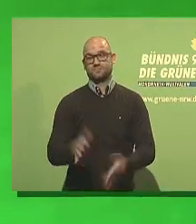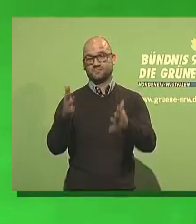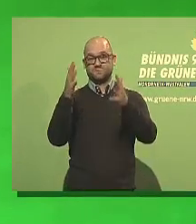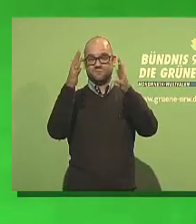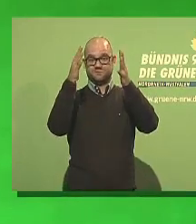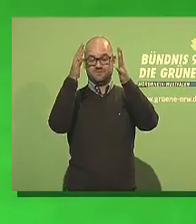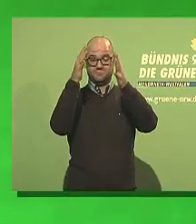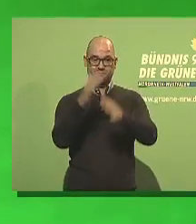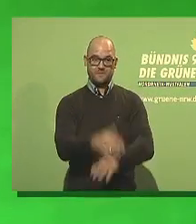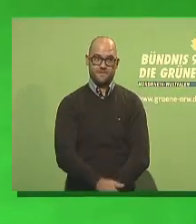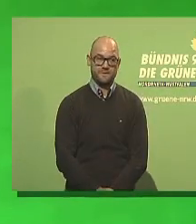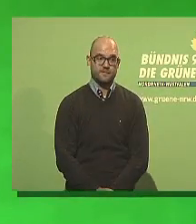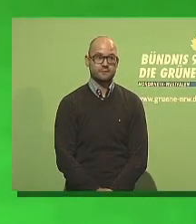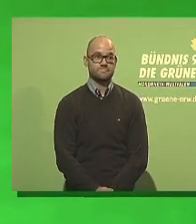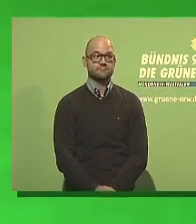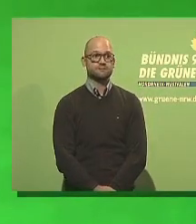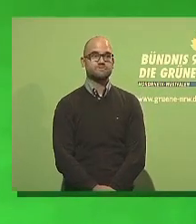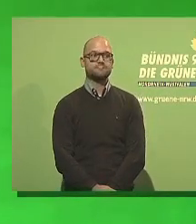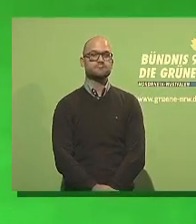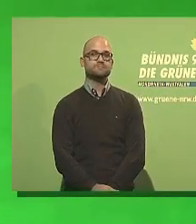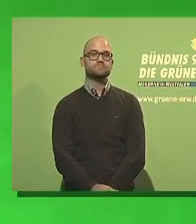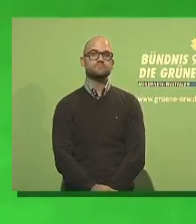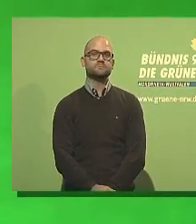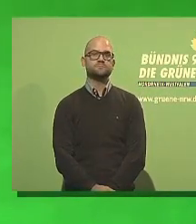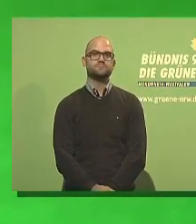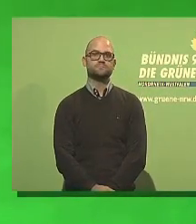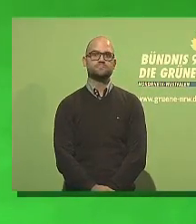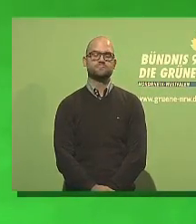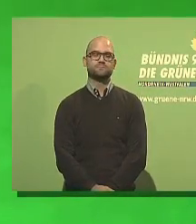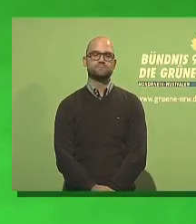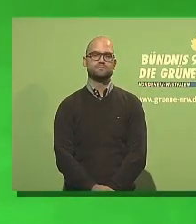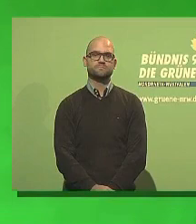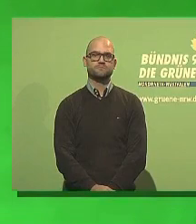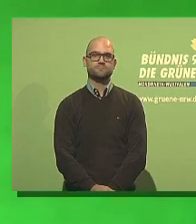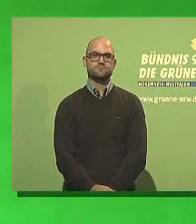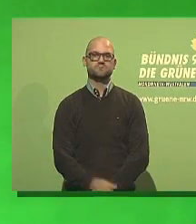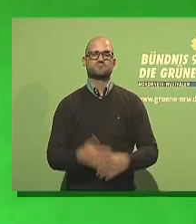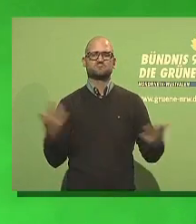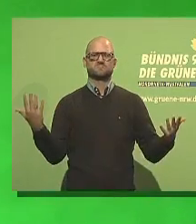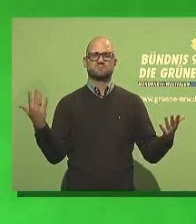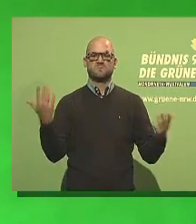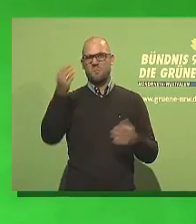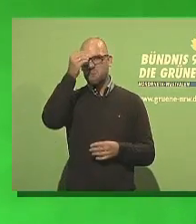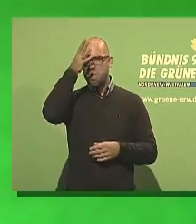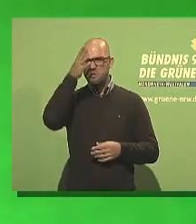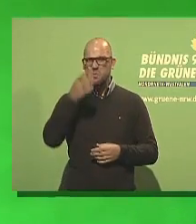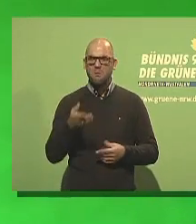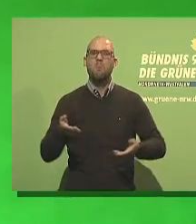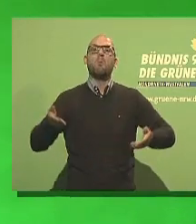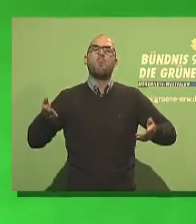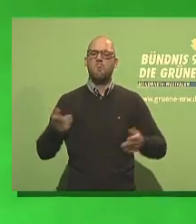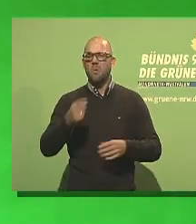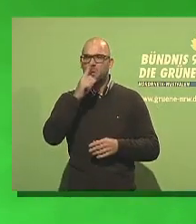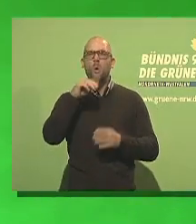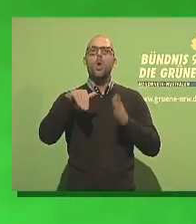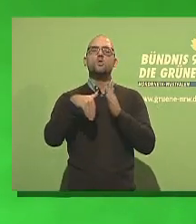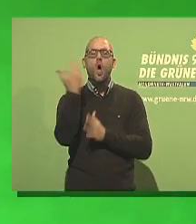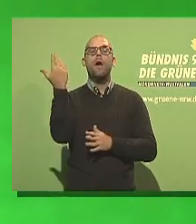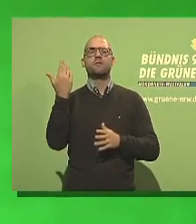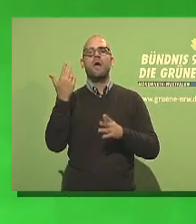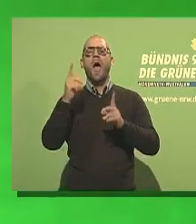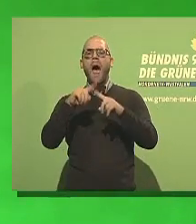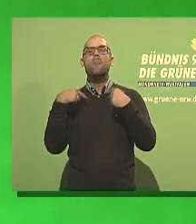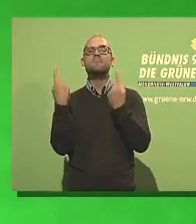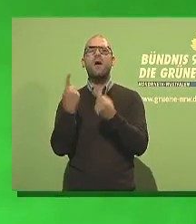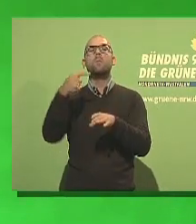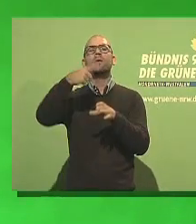Bildung. Tja, gebildet wurde eigentlich wenig, höchstens neue Abteilungen in Ministerien,